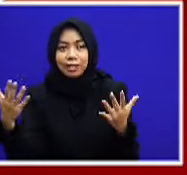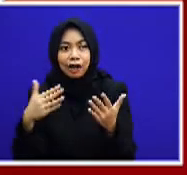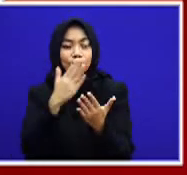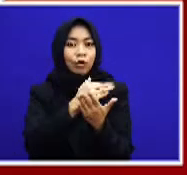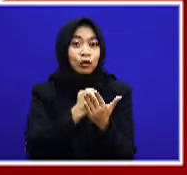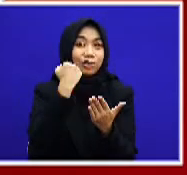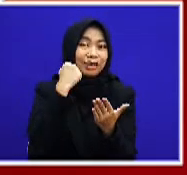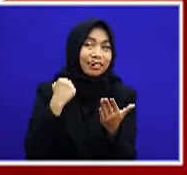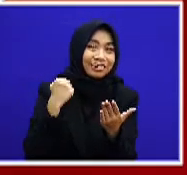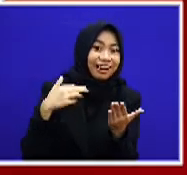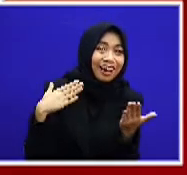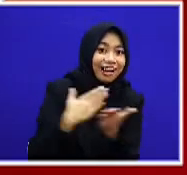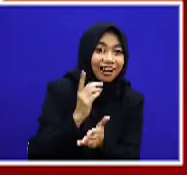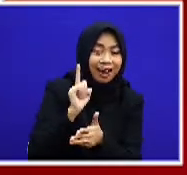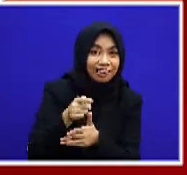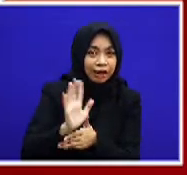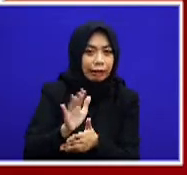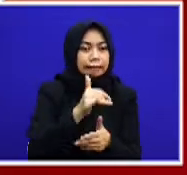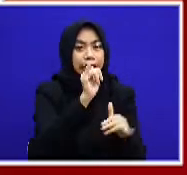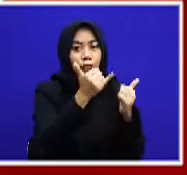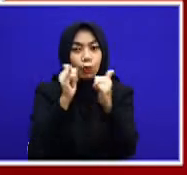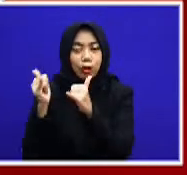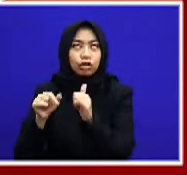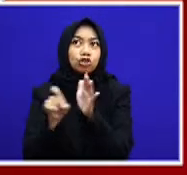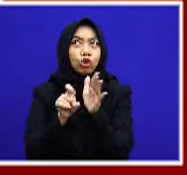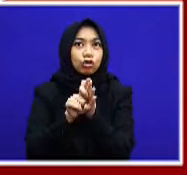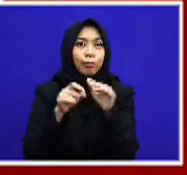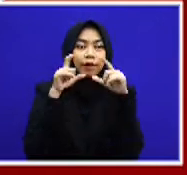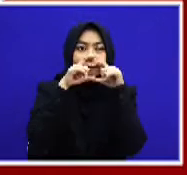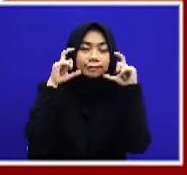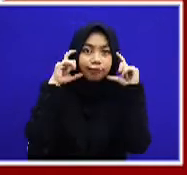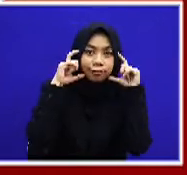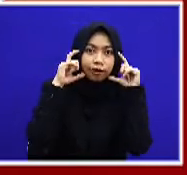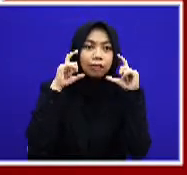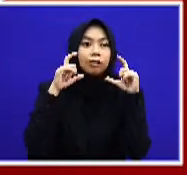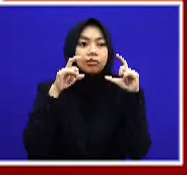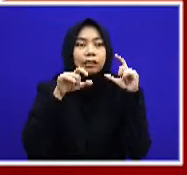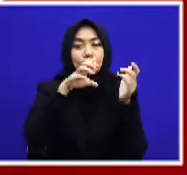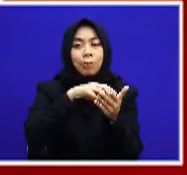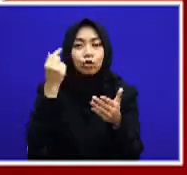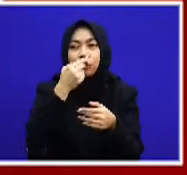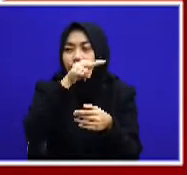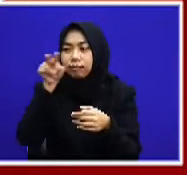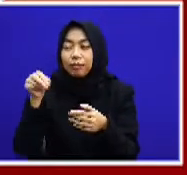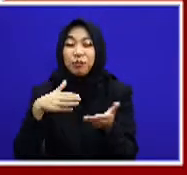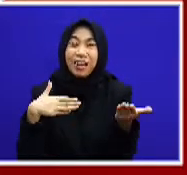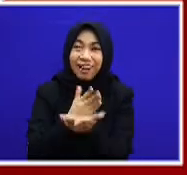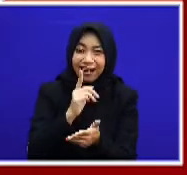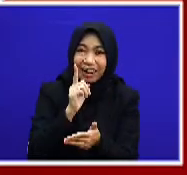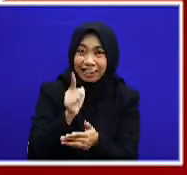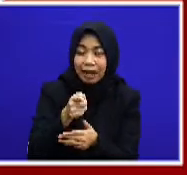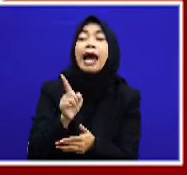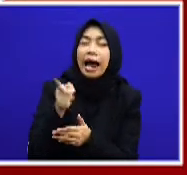masyarakat, terutama di dalam menjalankan penggunaan masker di tempat-tempat umum, ini relatif kecil.